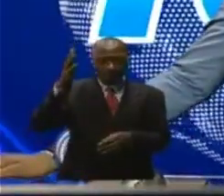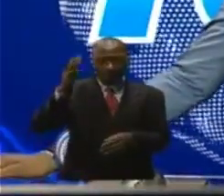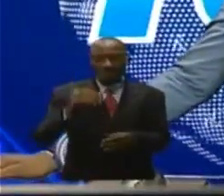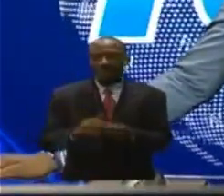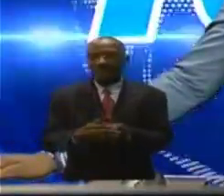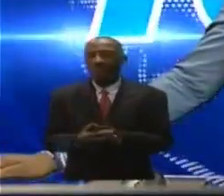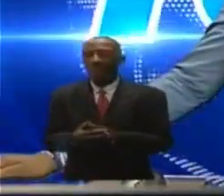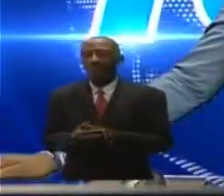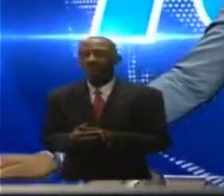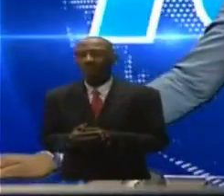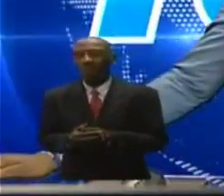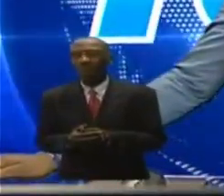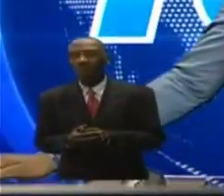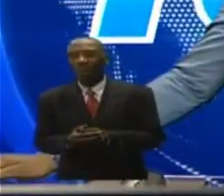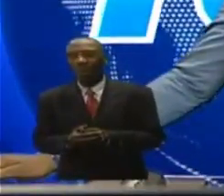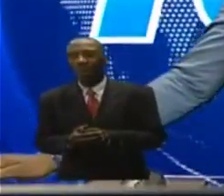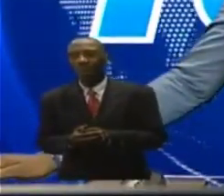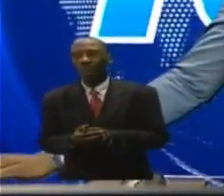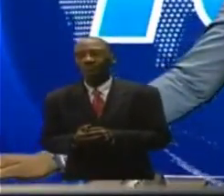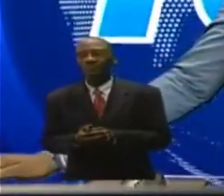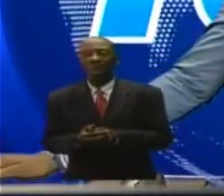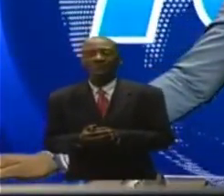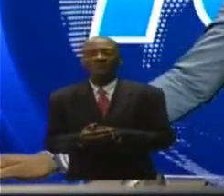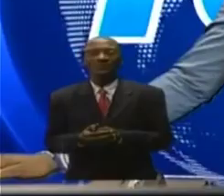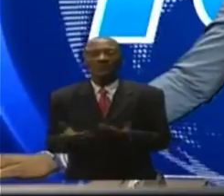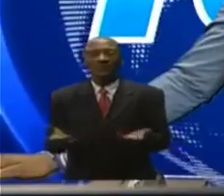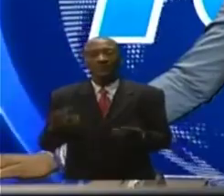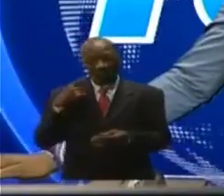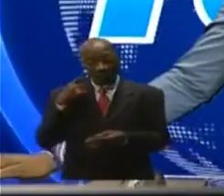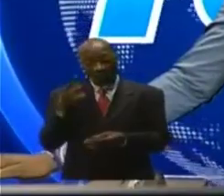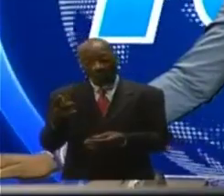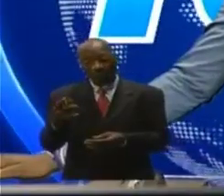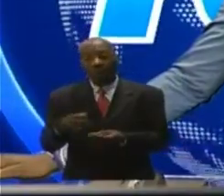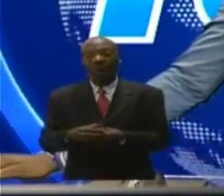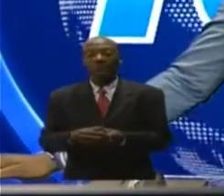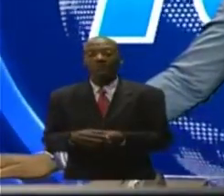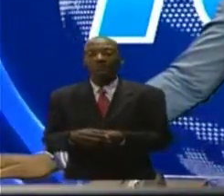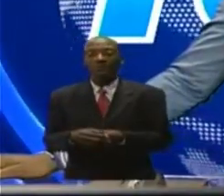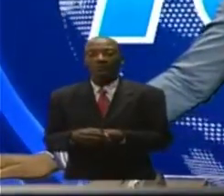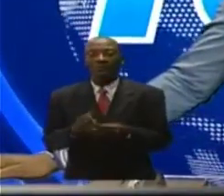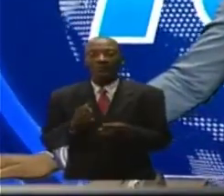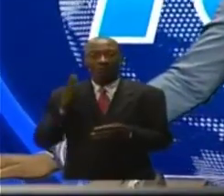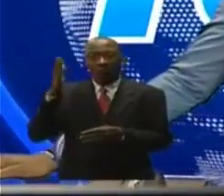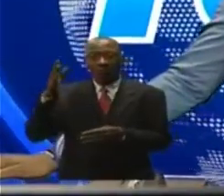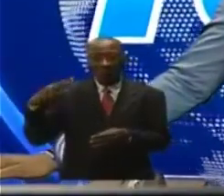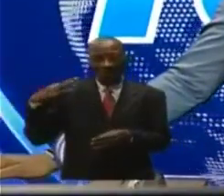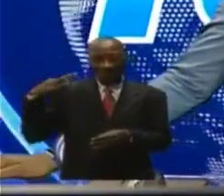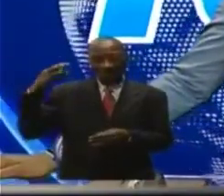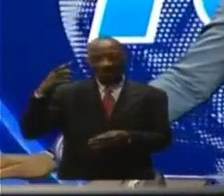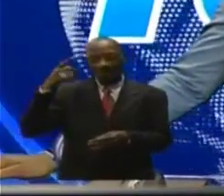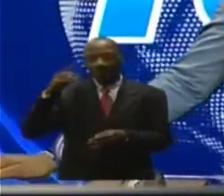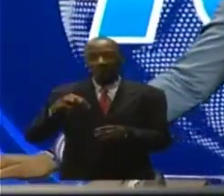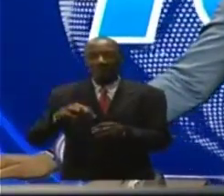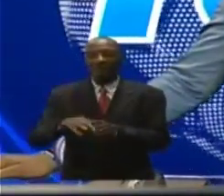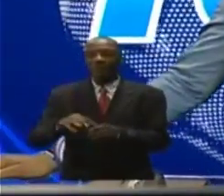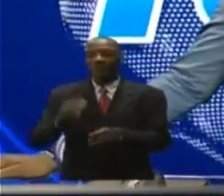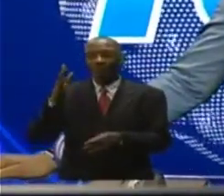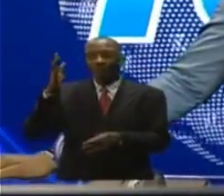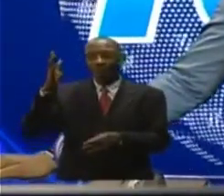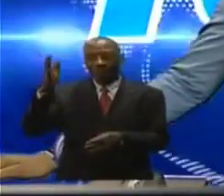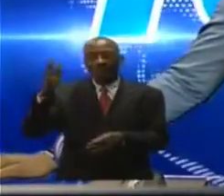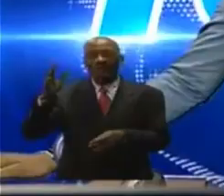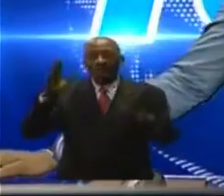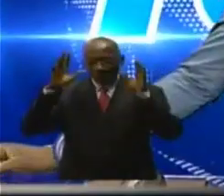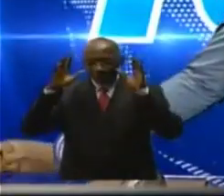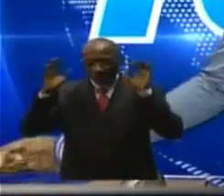Et pour soutenir ses futurs candidats aux échéances à venir, militants et cadres du parti Lumbiste Unifié cotisent